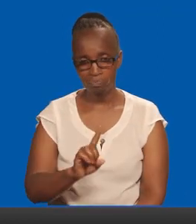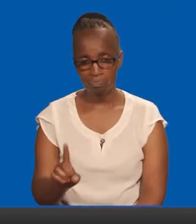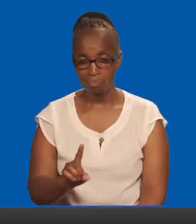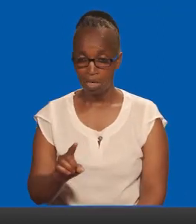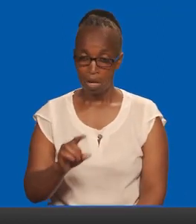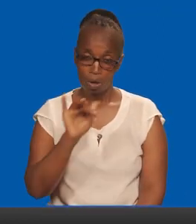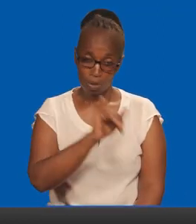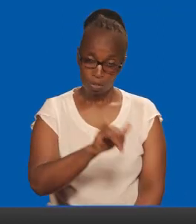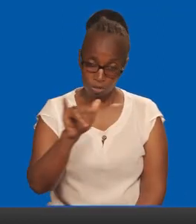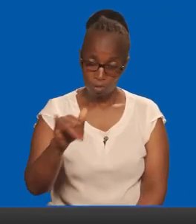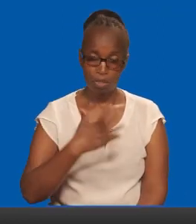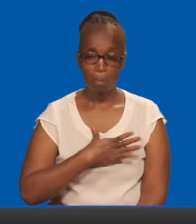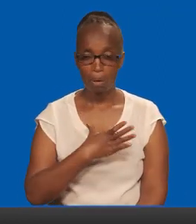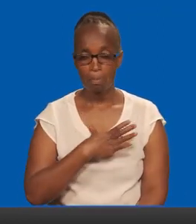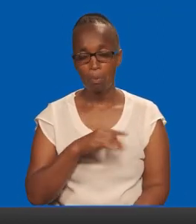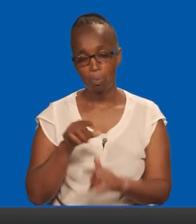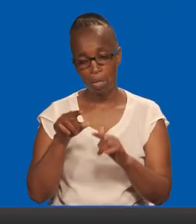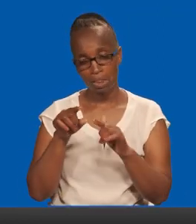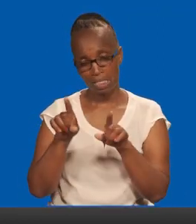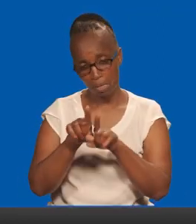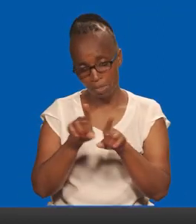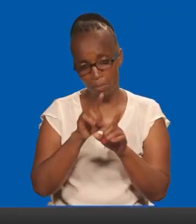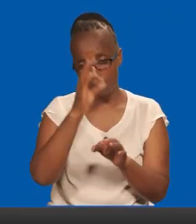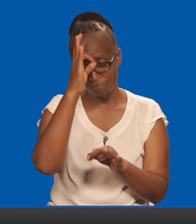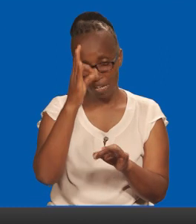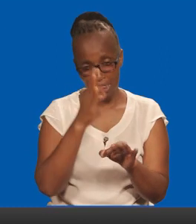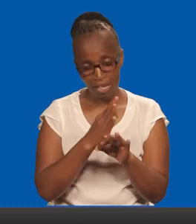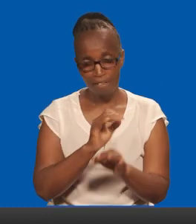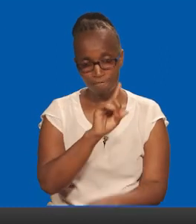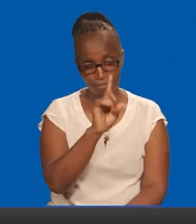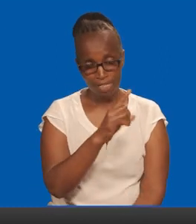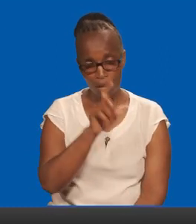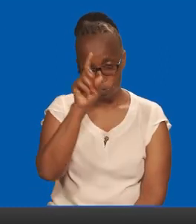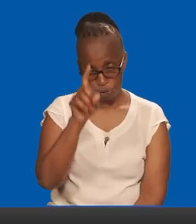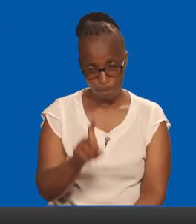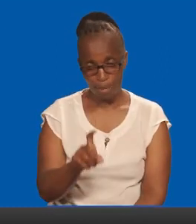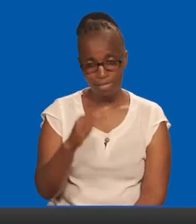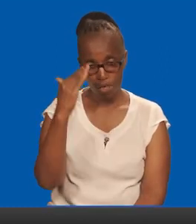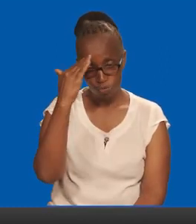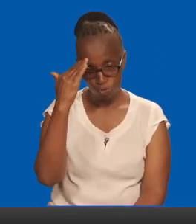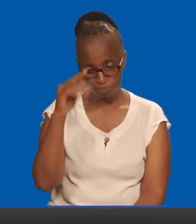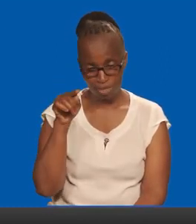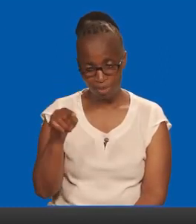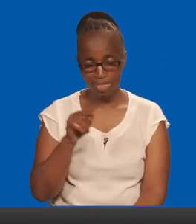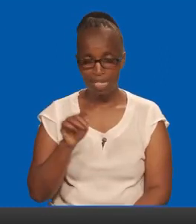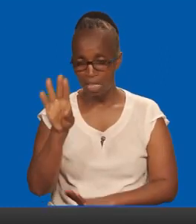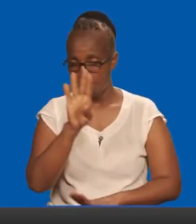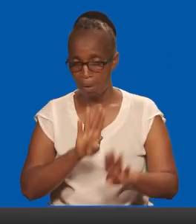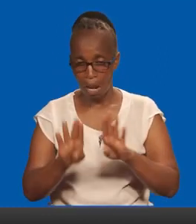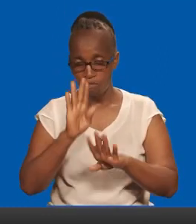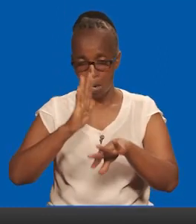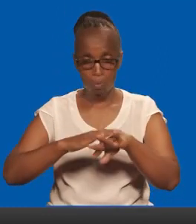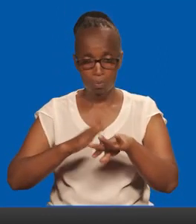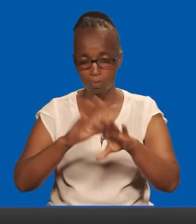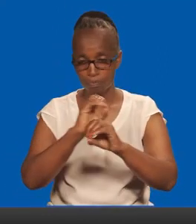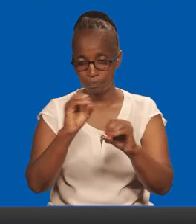tulio na Hiyo Imani tujitenge kwanza Hiyo ni Tabia isiyostahili